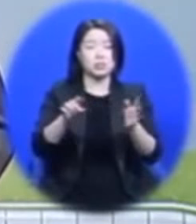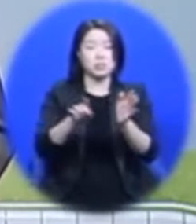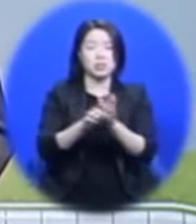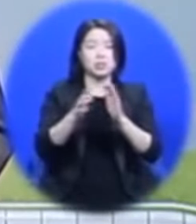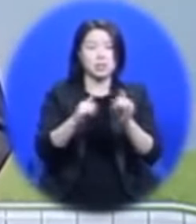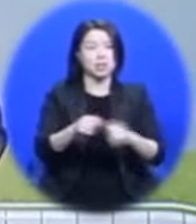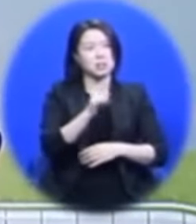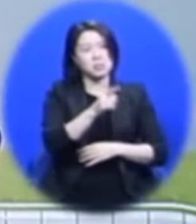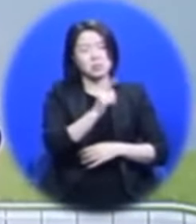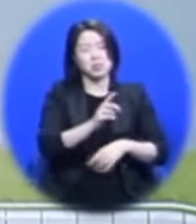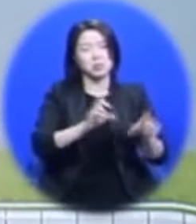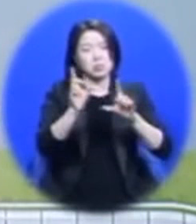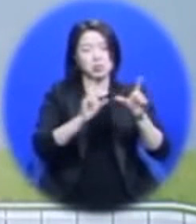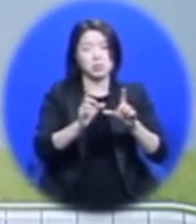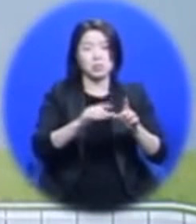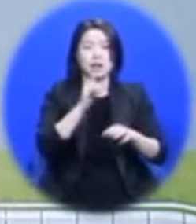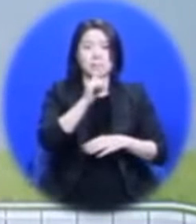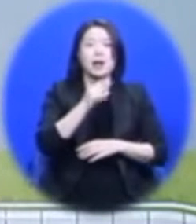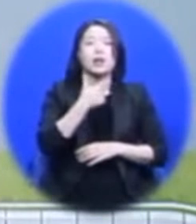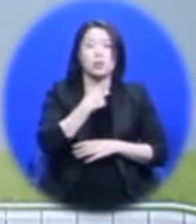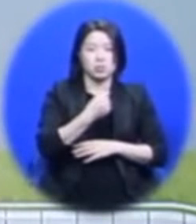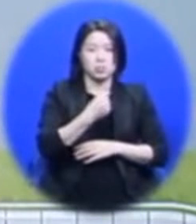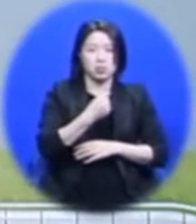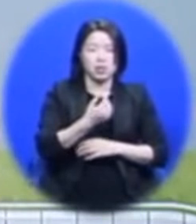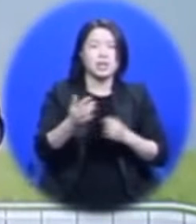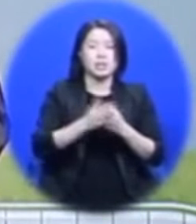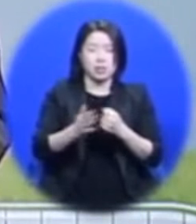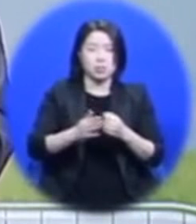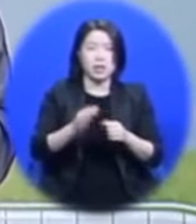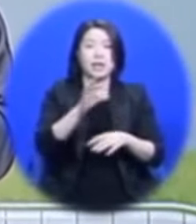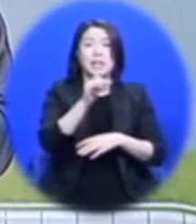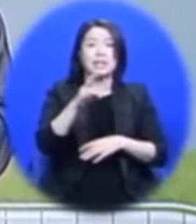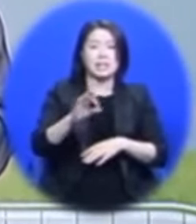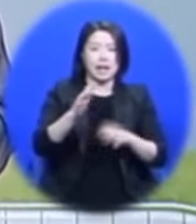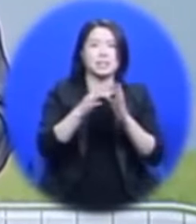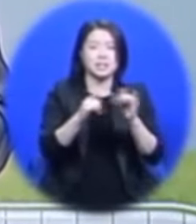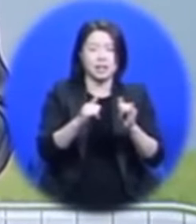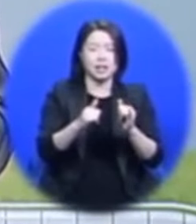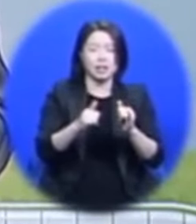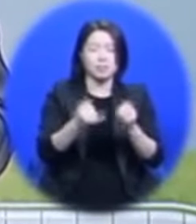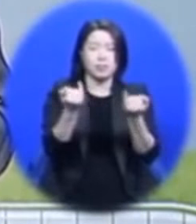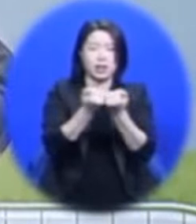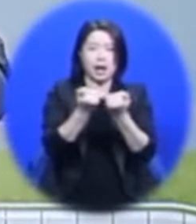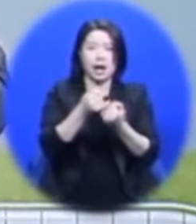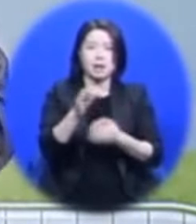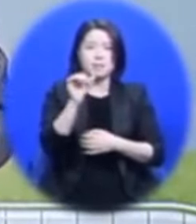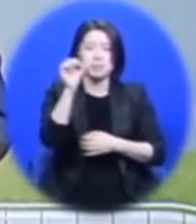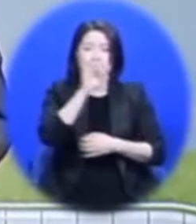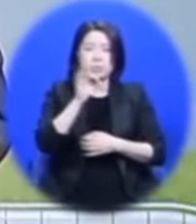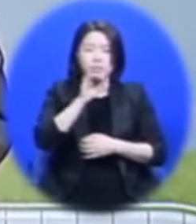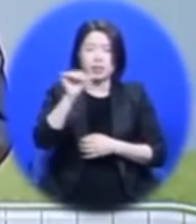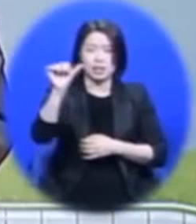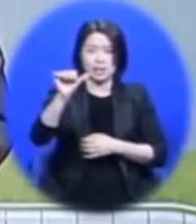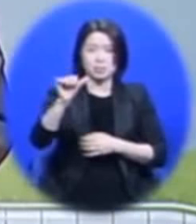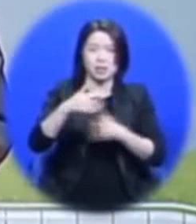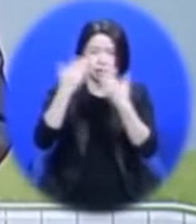이렇게 말하려는 모양입니다. 그러니 양씨 그냥 암퇴지 다섯 마리를 다